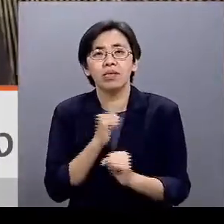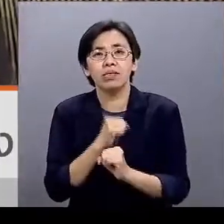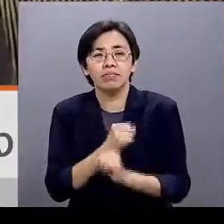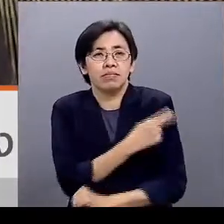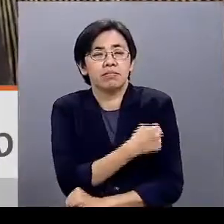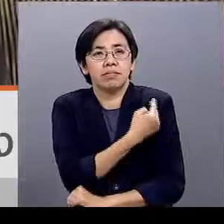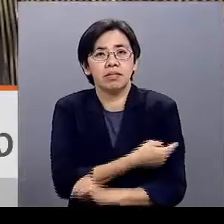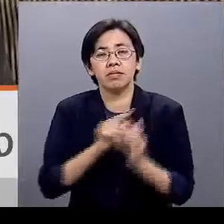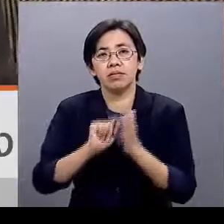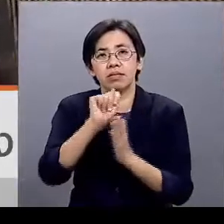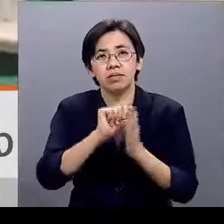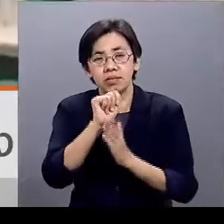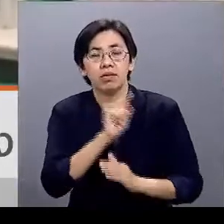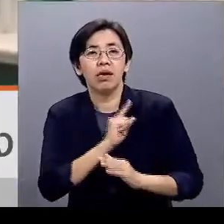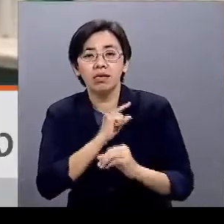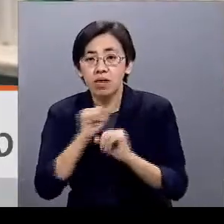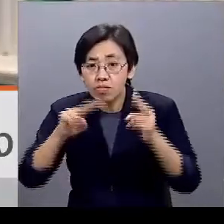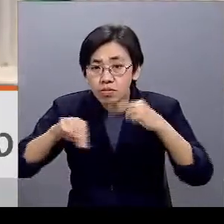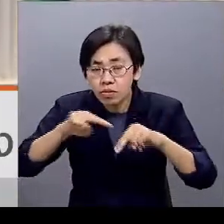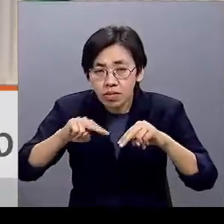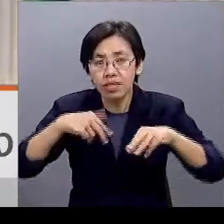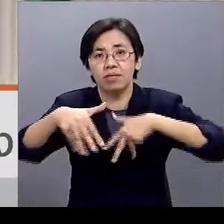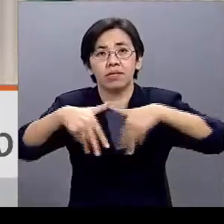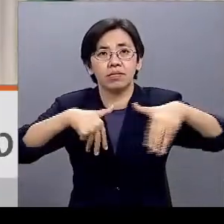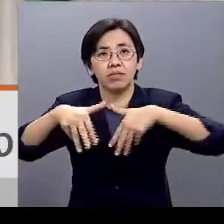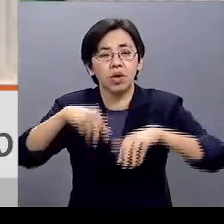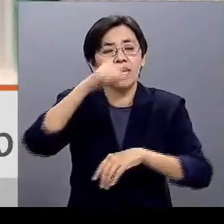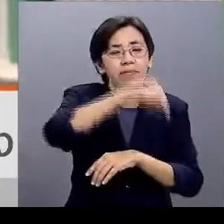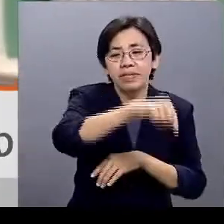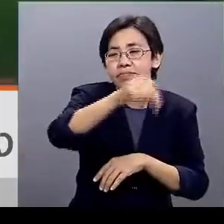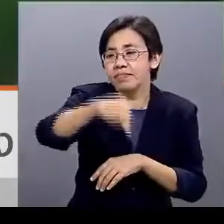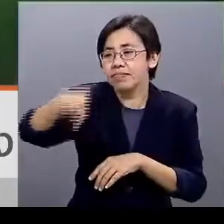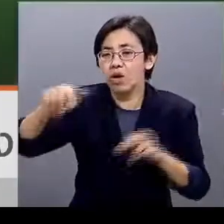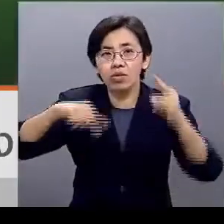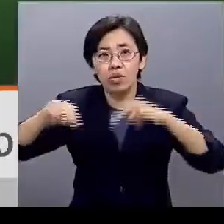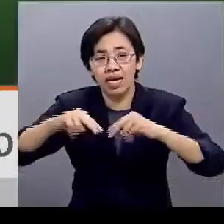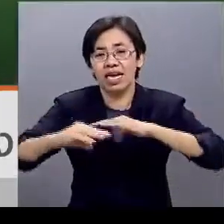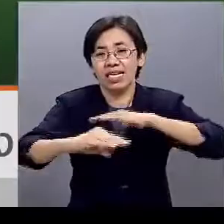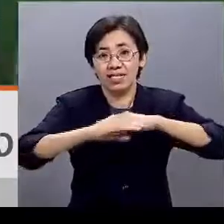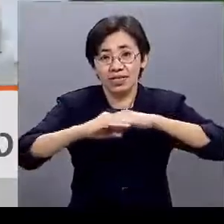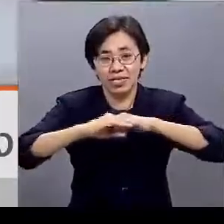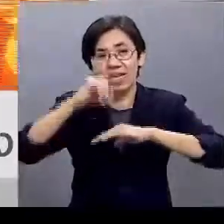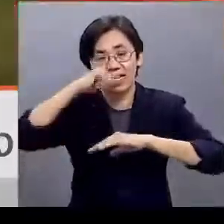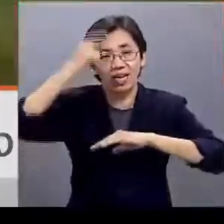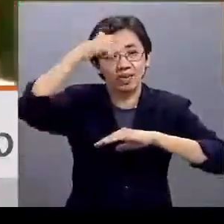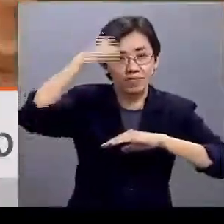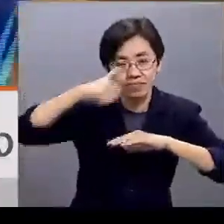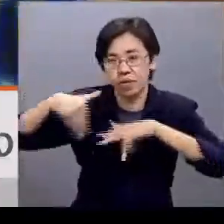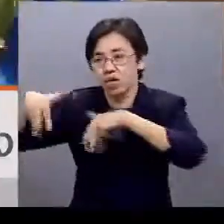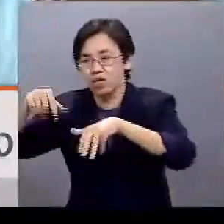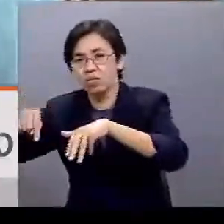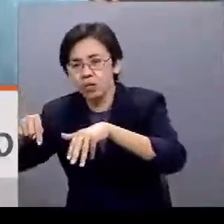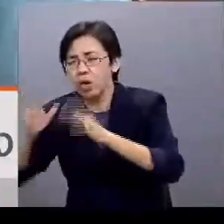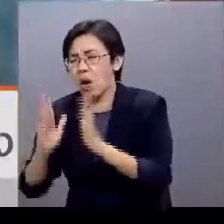จะดำเนินการตรวจเชิงรุกในชุมชนย่อยแต่ละพื้นที่ทั้งพื้นที่ชายแดนไทยเมียนมาและชุมชนที่มีประชาชนอาศัยอยู่หนา